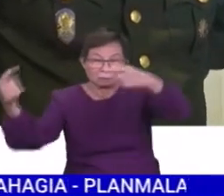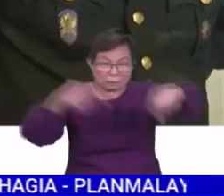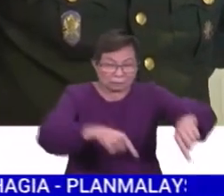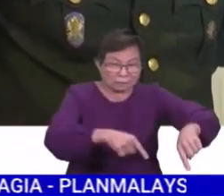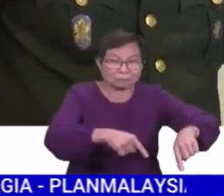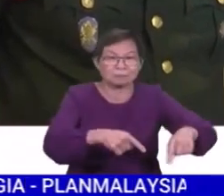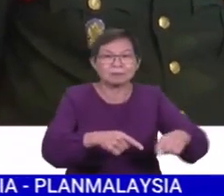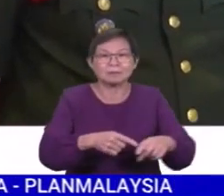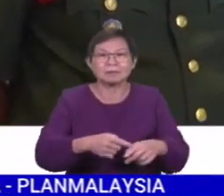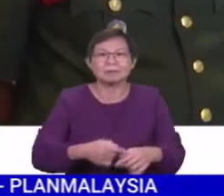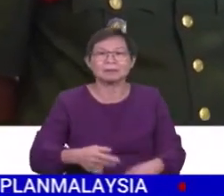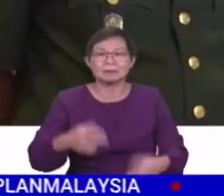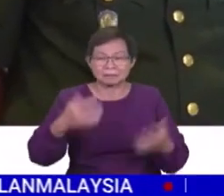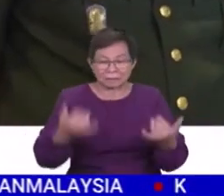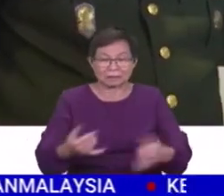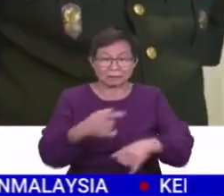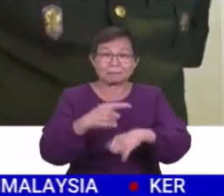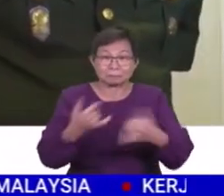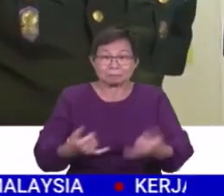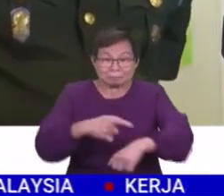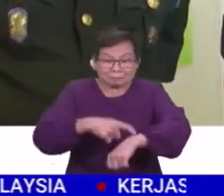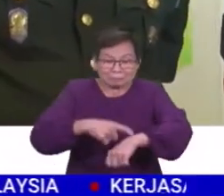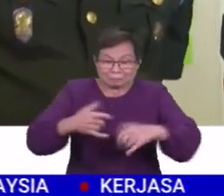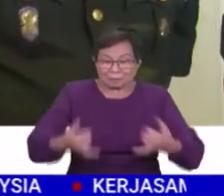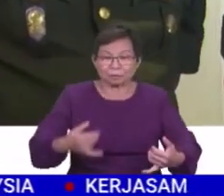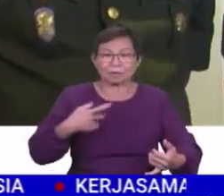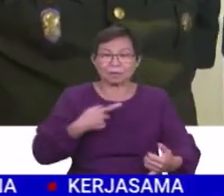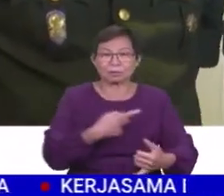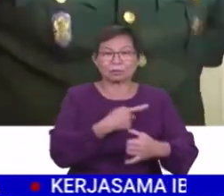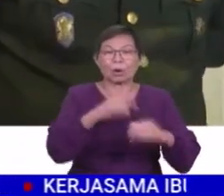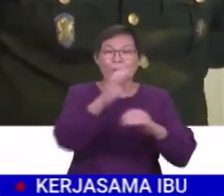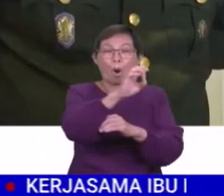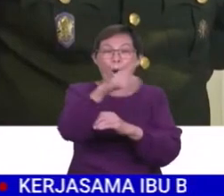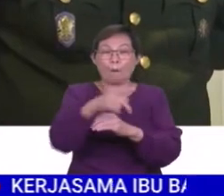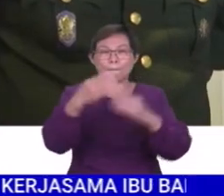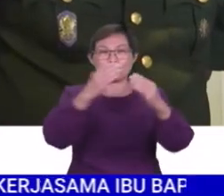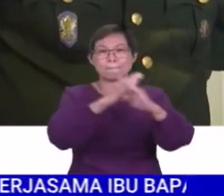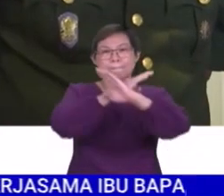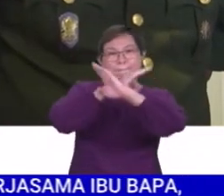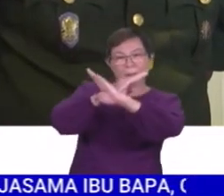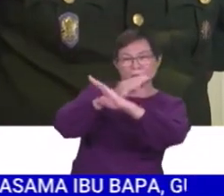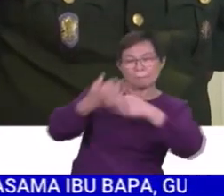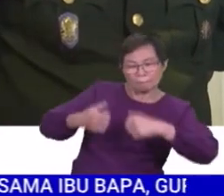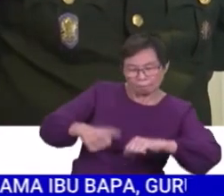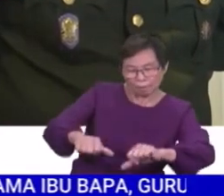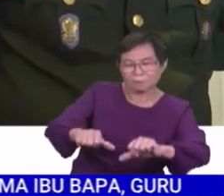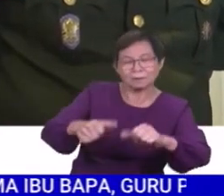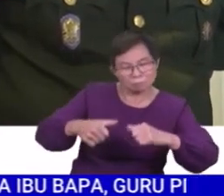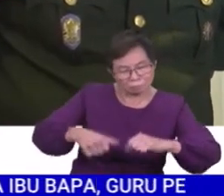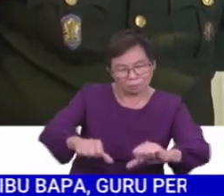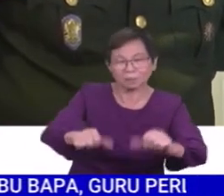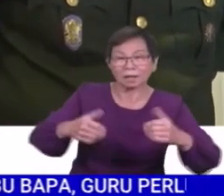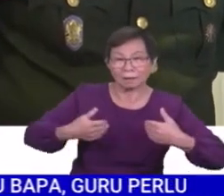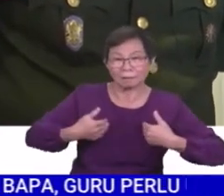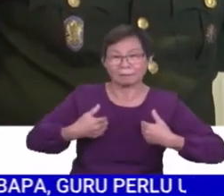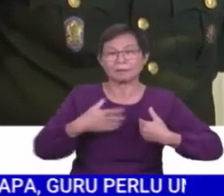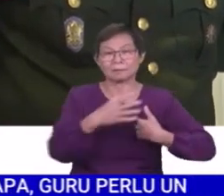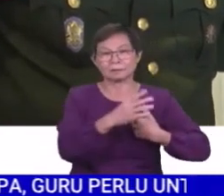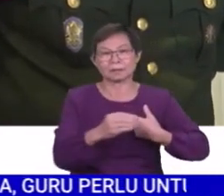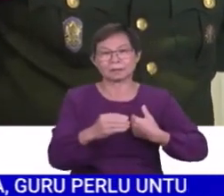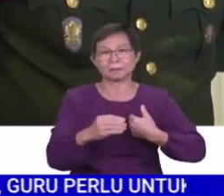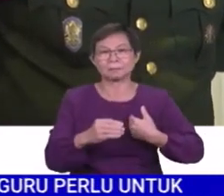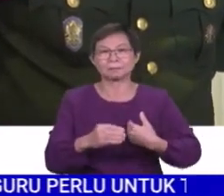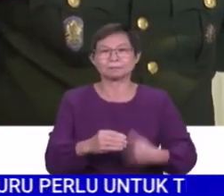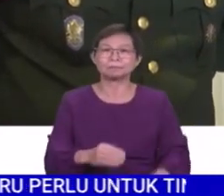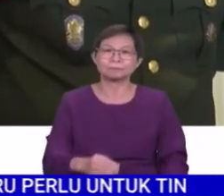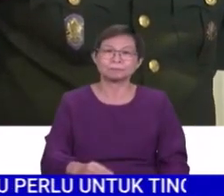ini, kita telah pun Ob Benteng masih lagi berjalan dan peningkatan